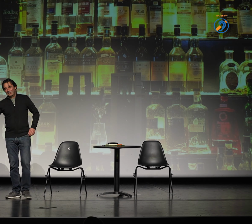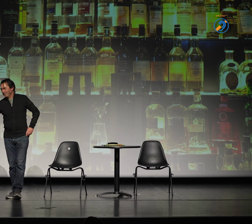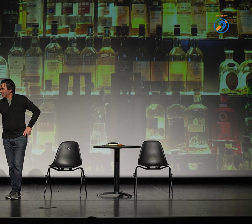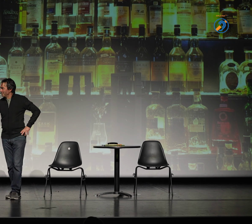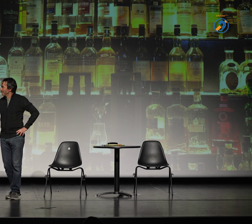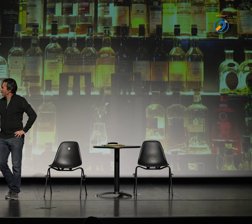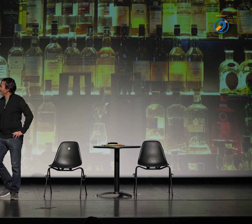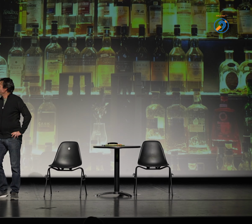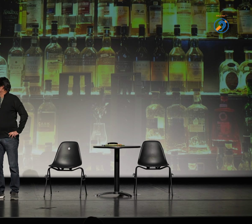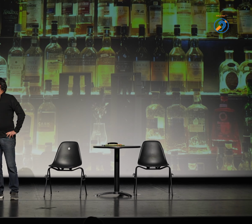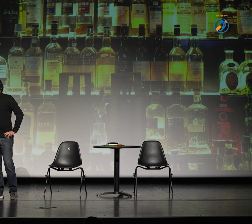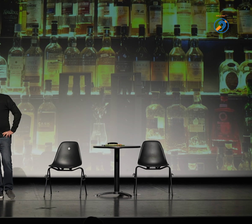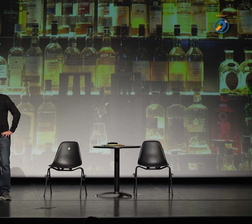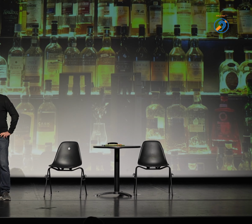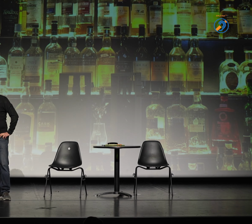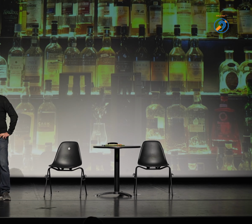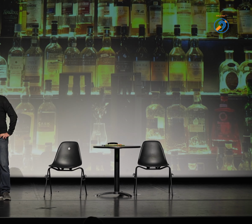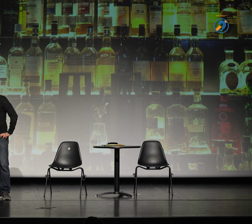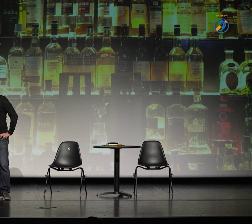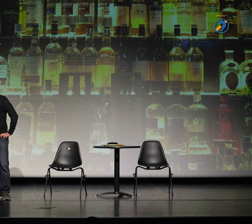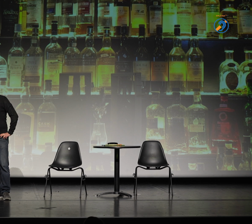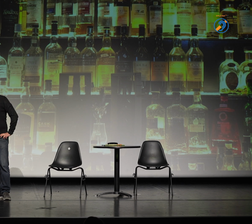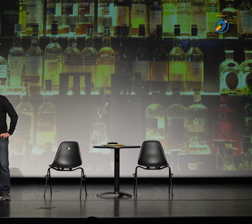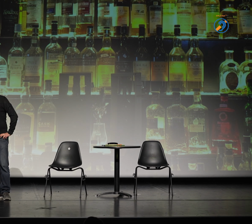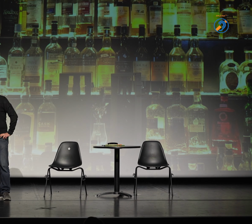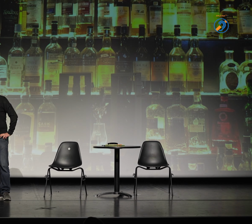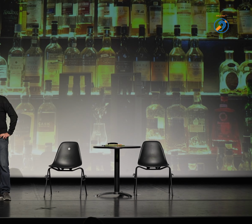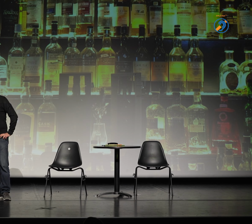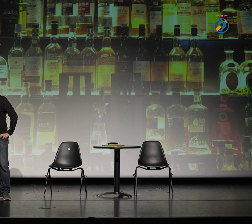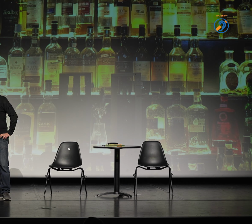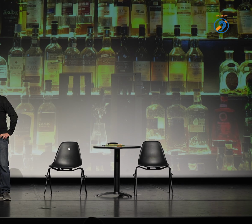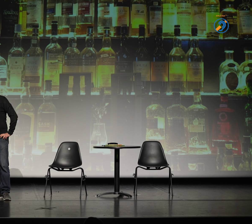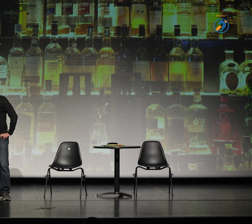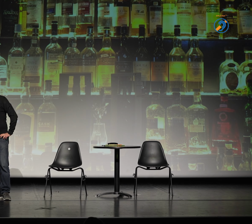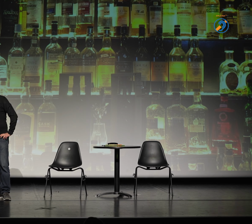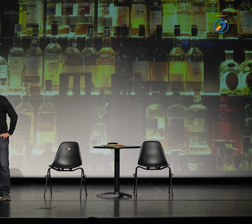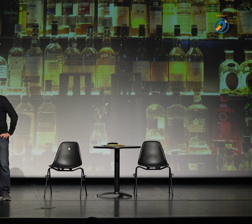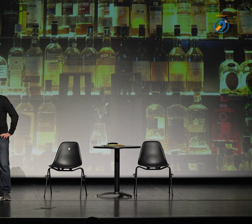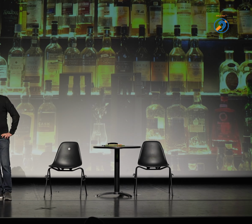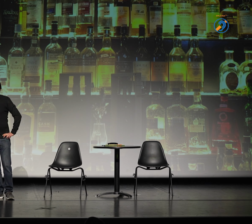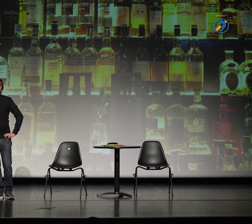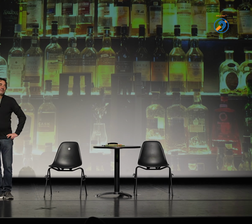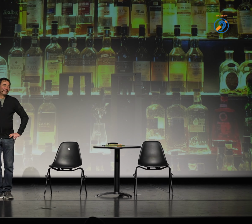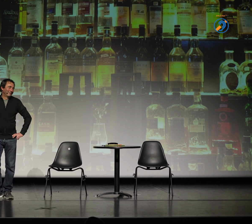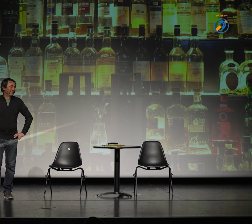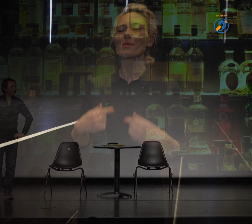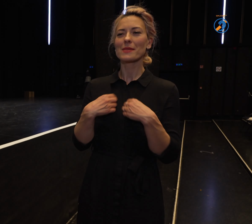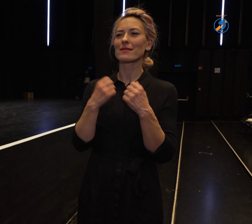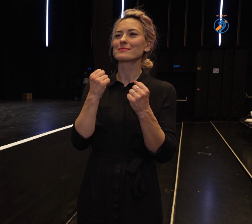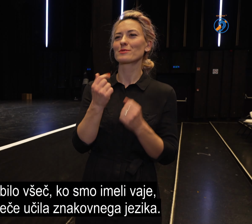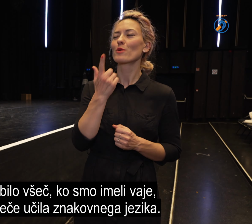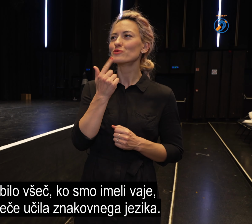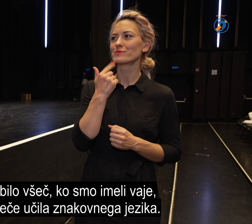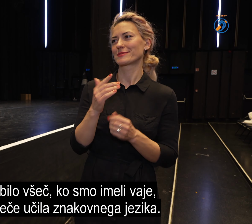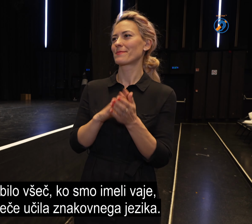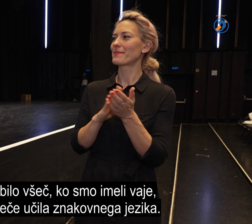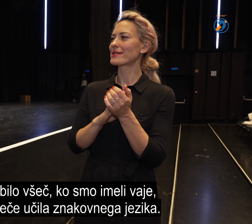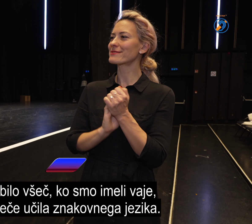Ne, ne, tudi jaz ne smrčim. Viš kaj, ko je padel vtrinak, zati se zažal.